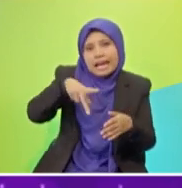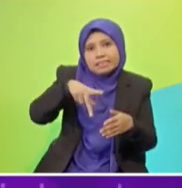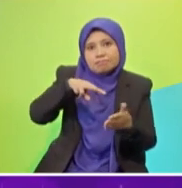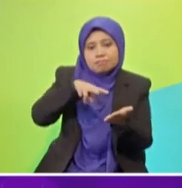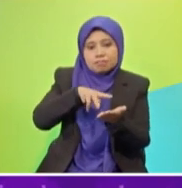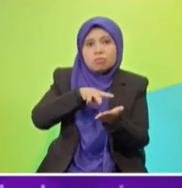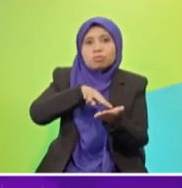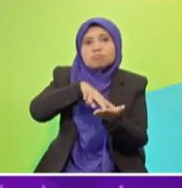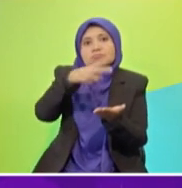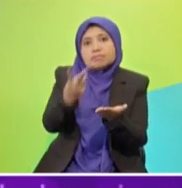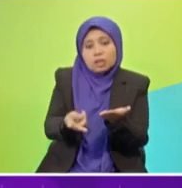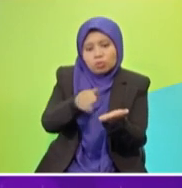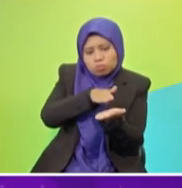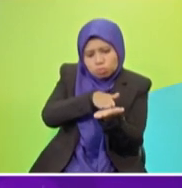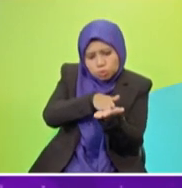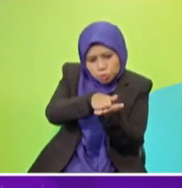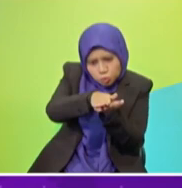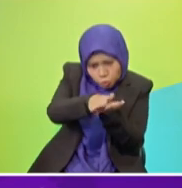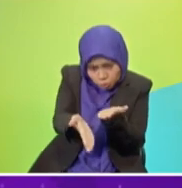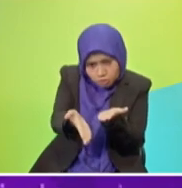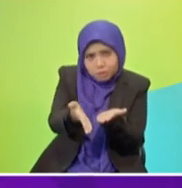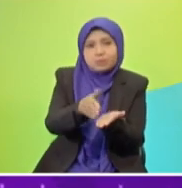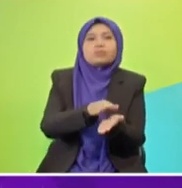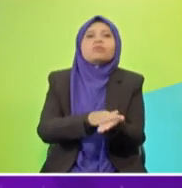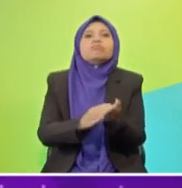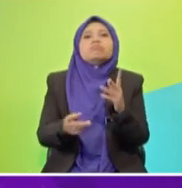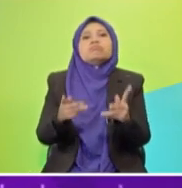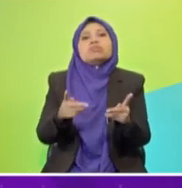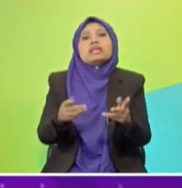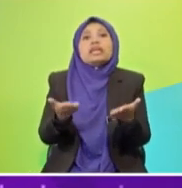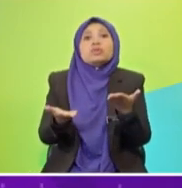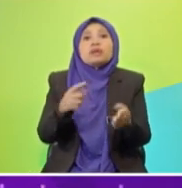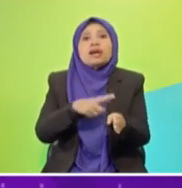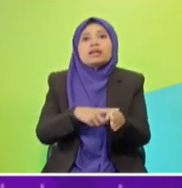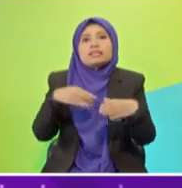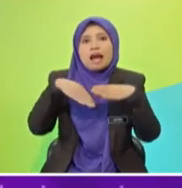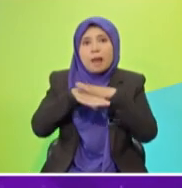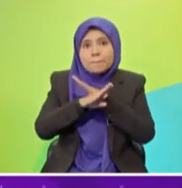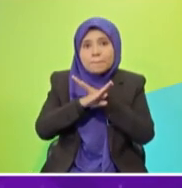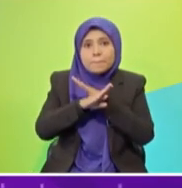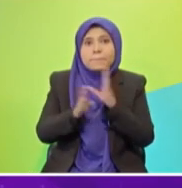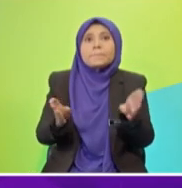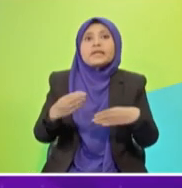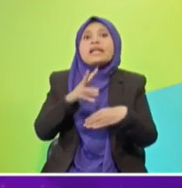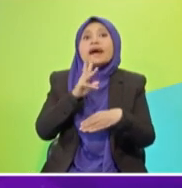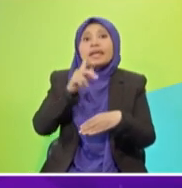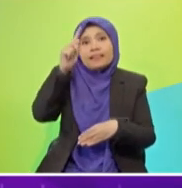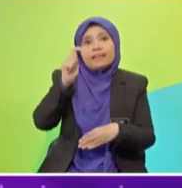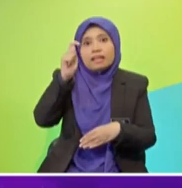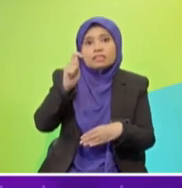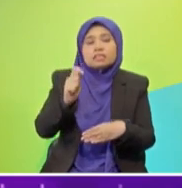tergelincir di dalam tanda sebab kok kita mandi masih menggunakan sabun dan air